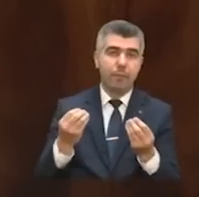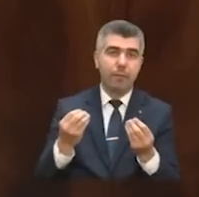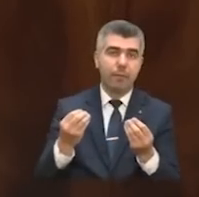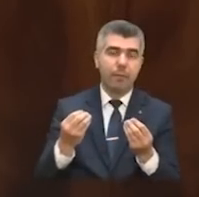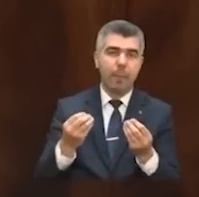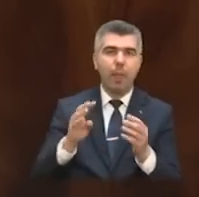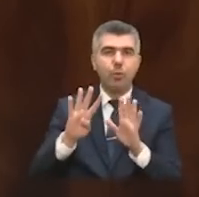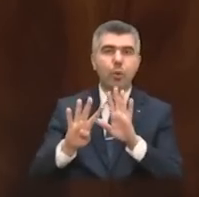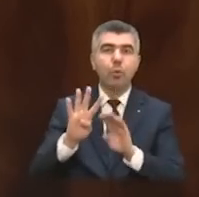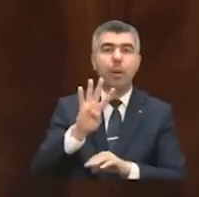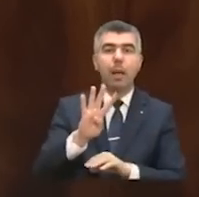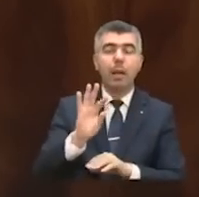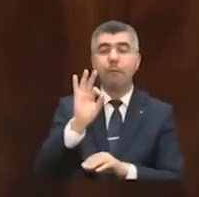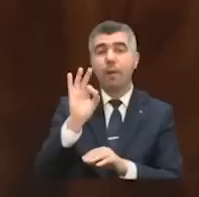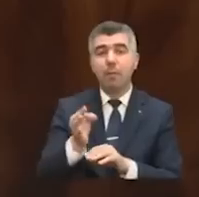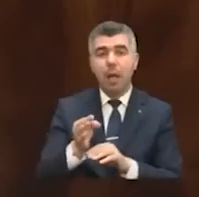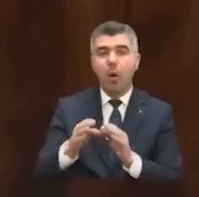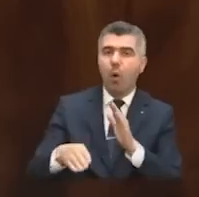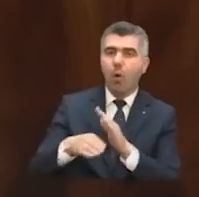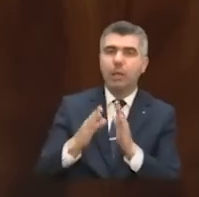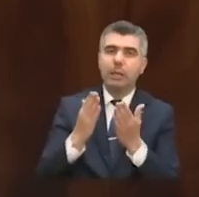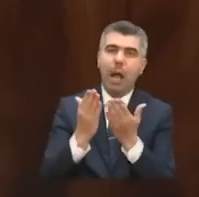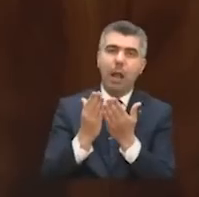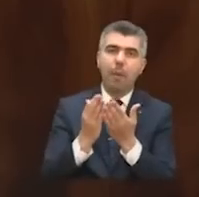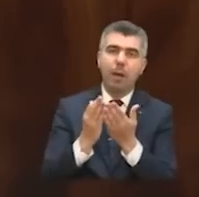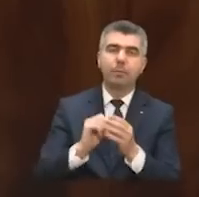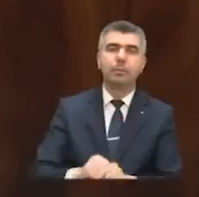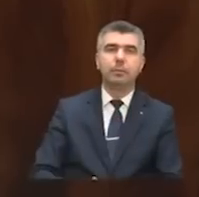قبيله 49% من الطلبه كيخرجوا